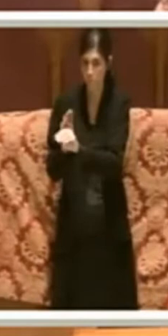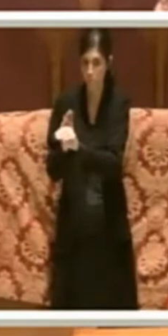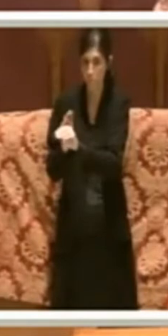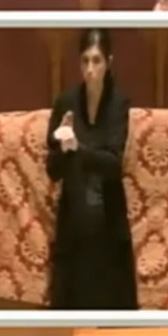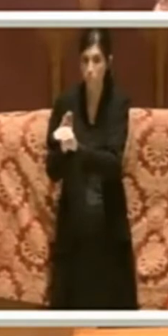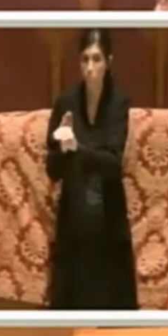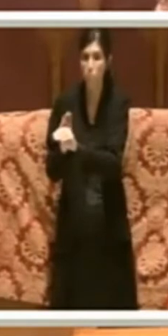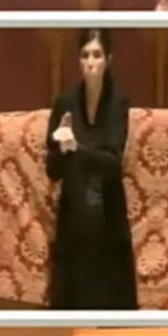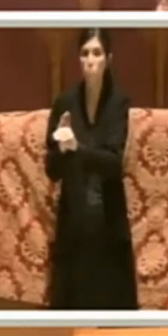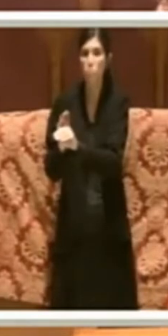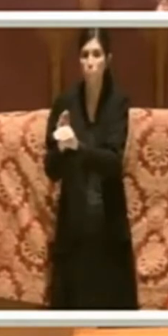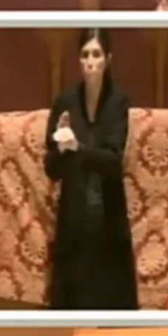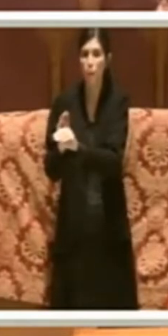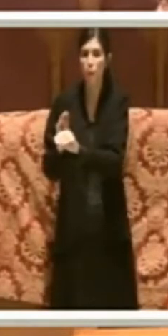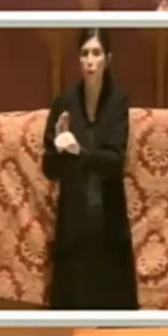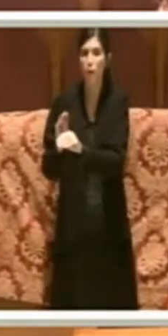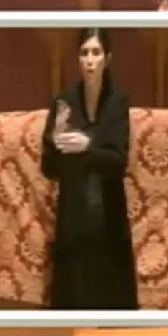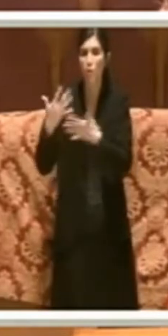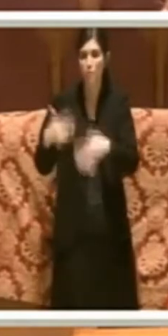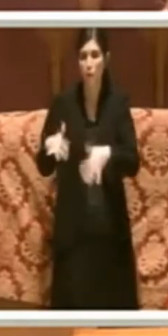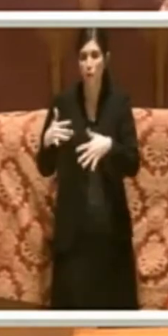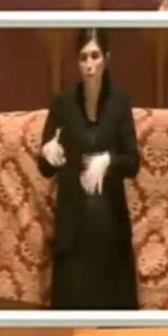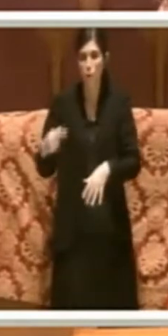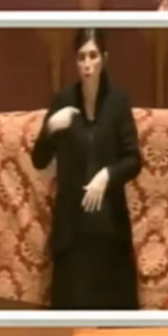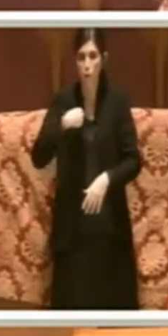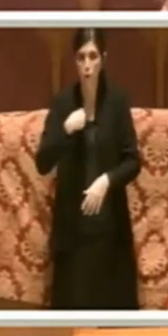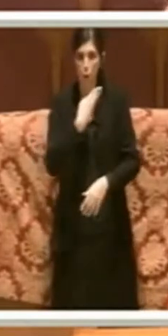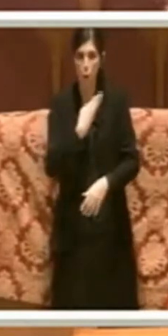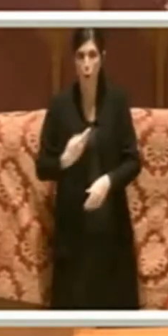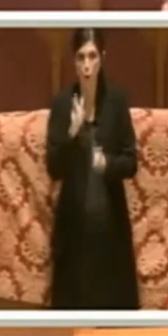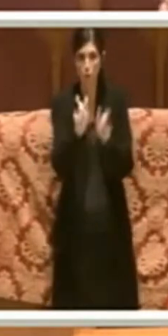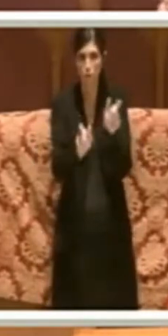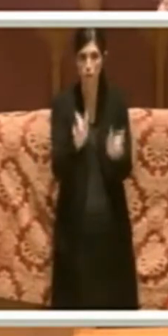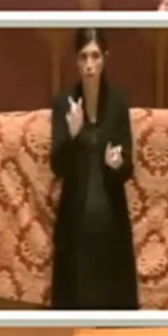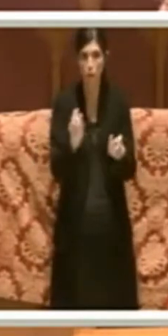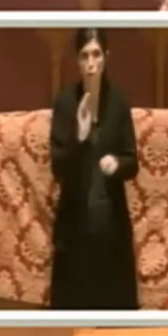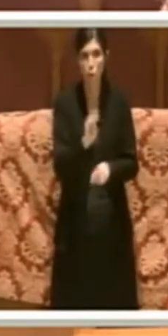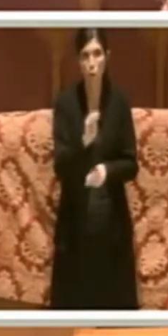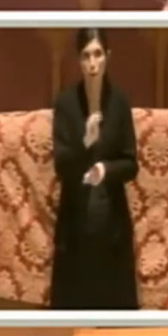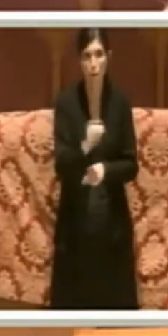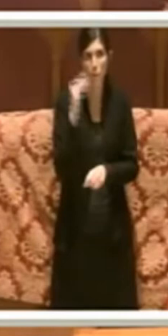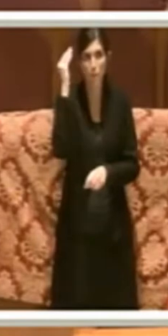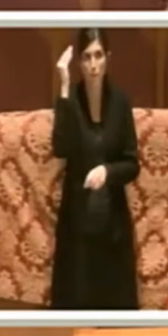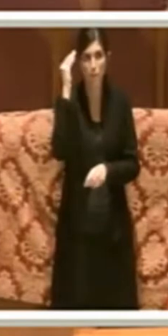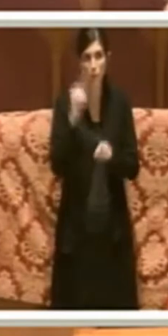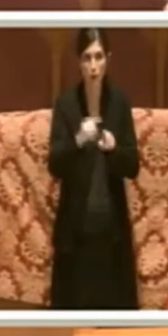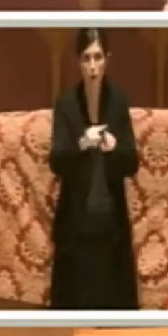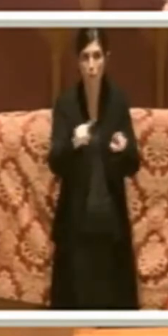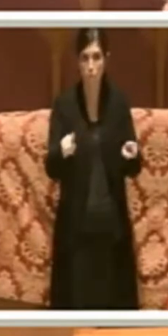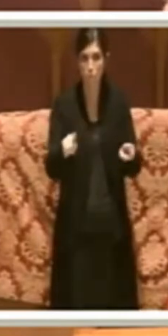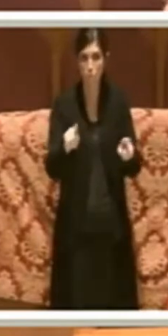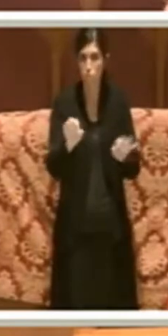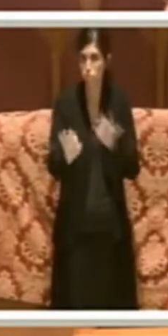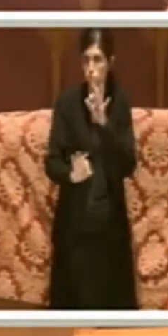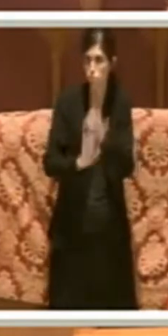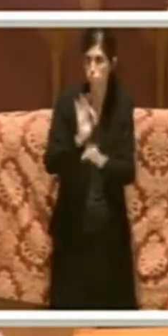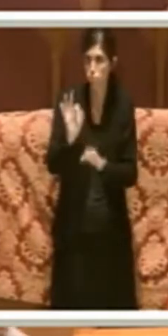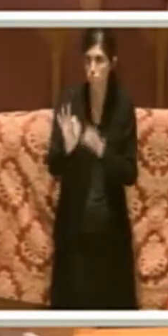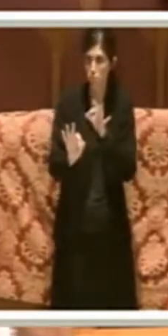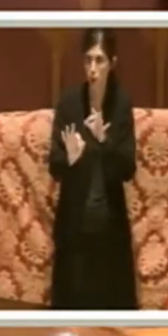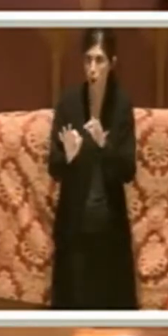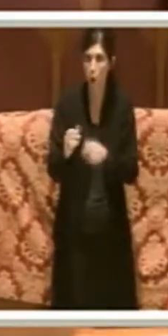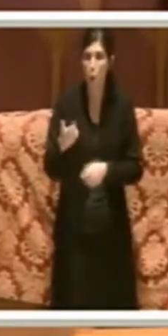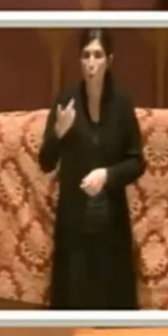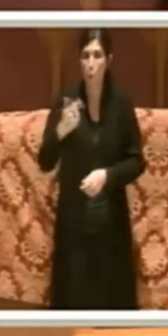ho chiesto ai consiglieri di esprimere il parere, anche in virtù del fatto che l'OREF non